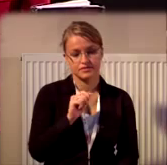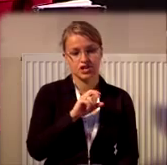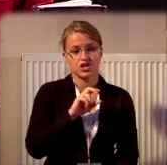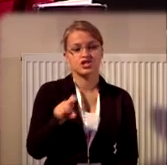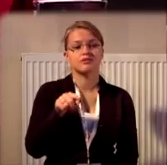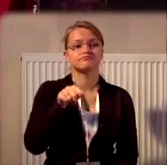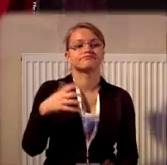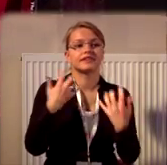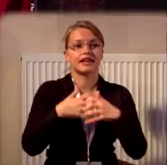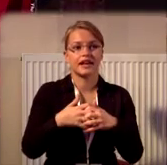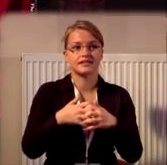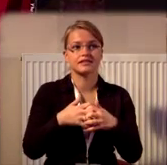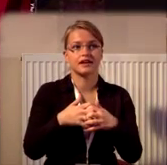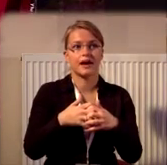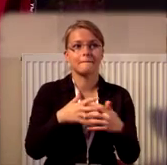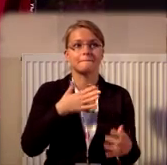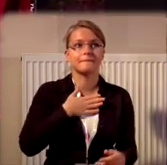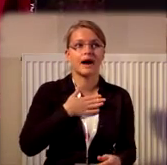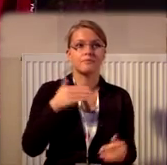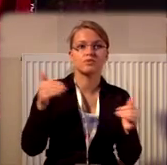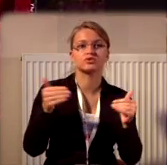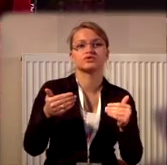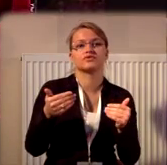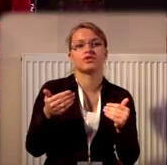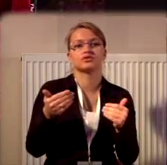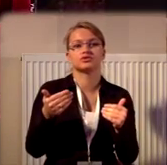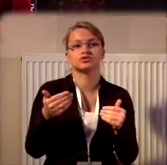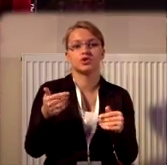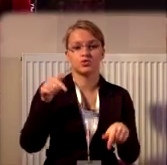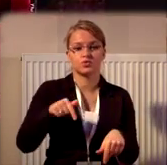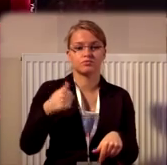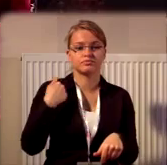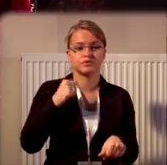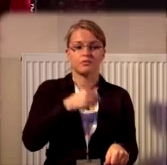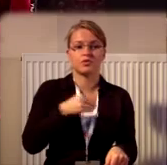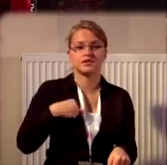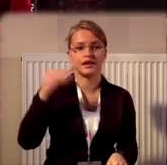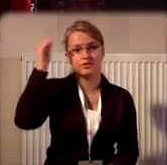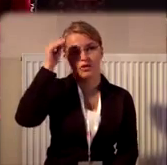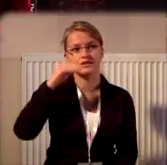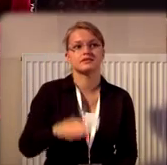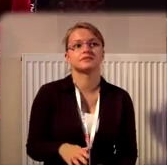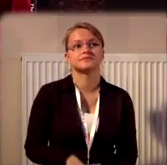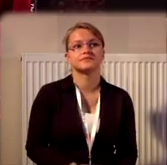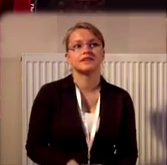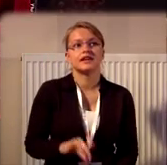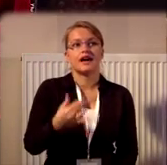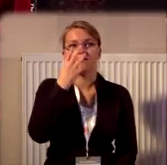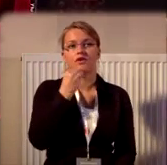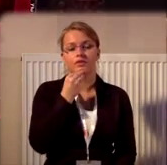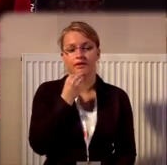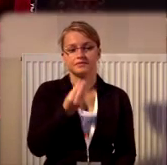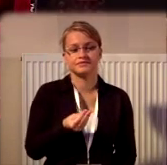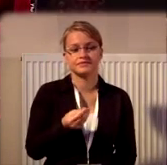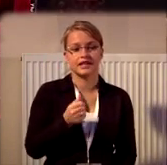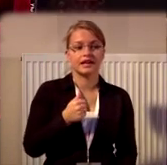czy taka integracja ma szansę funkcjonować u nas na rynku edukacyjnym i czy ma się dobrze? No my twierdzimy,